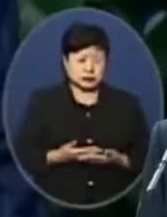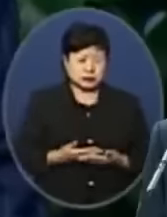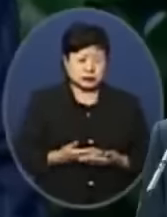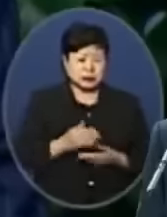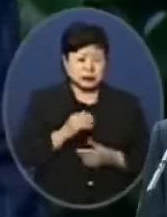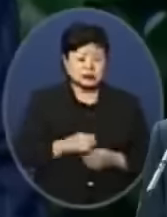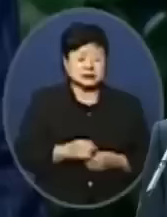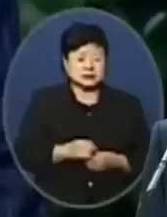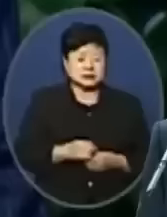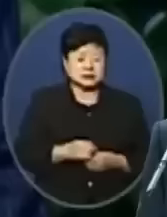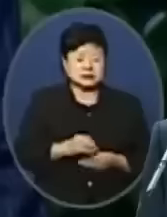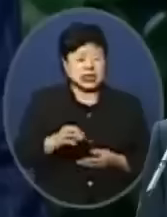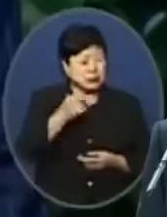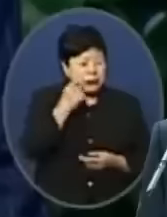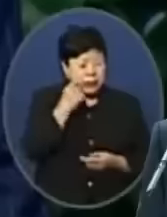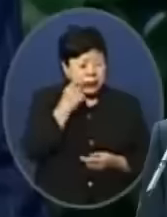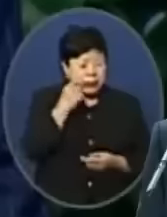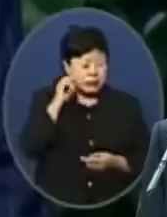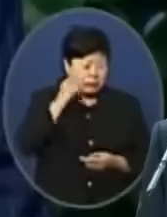절제를 못하고 그 믿음을 사용하면